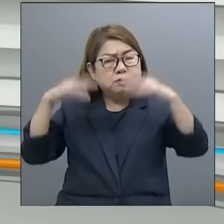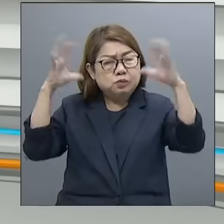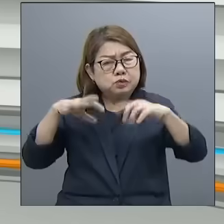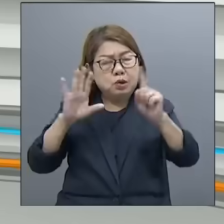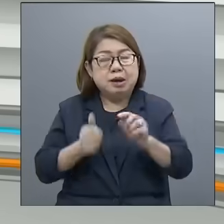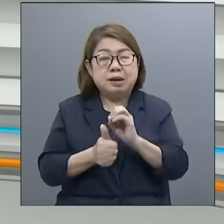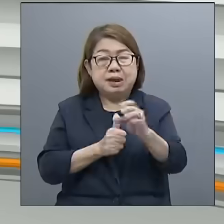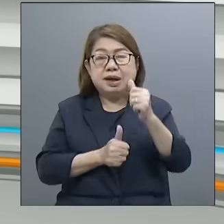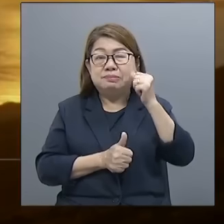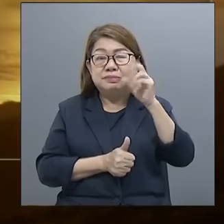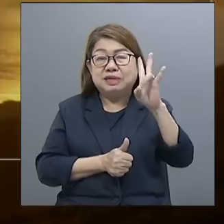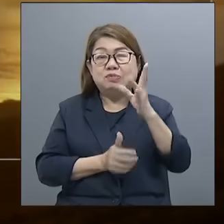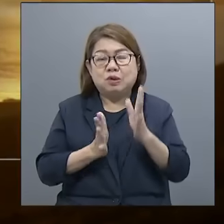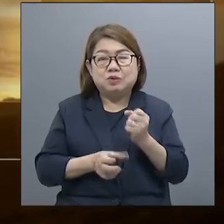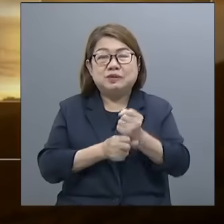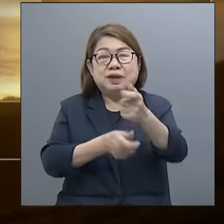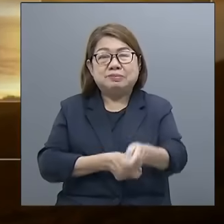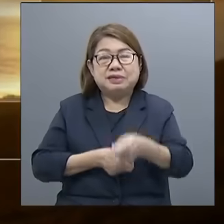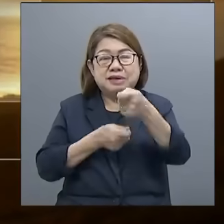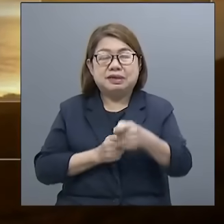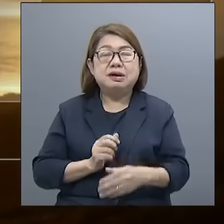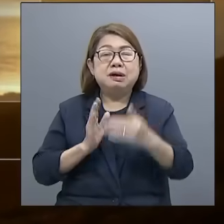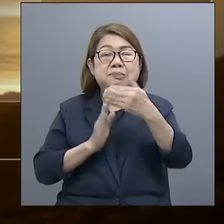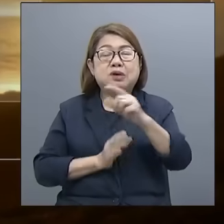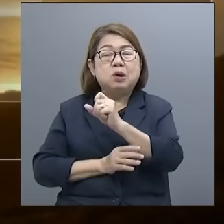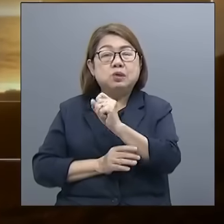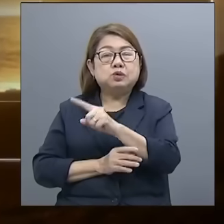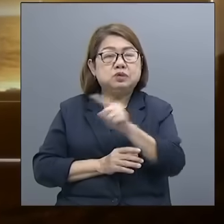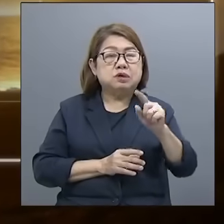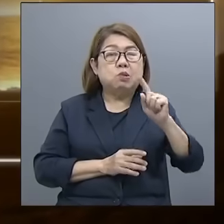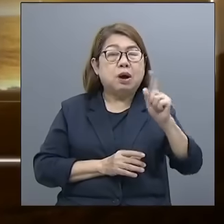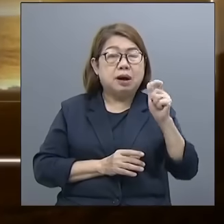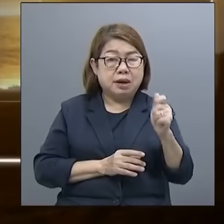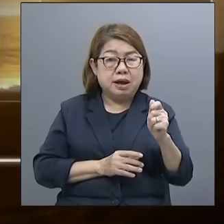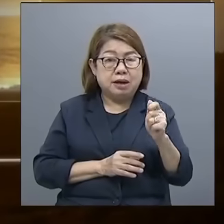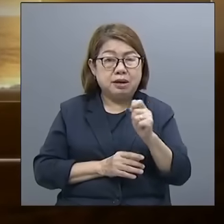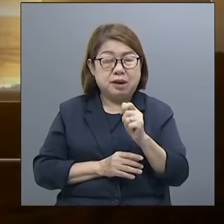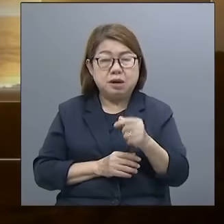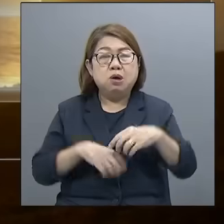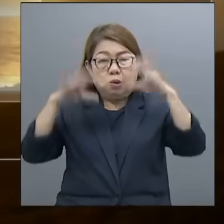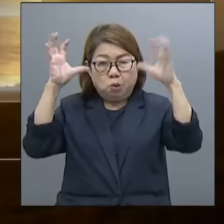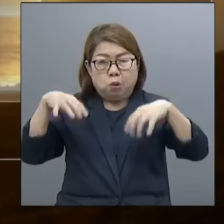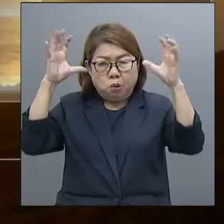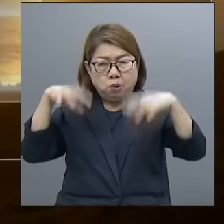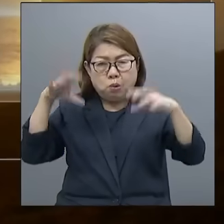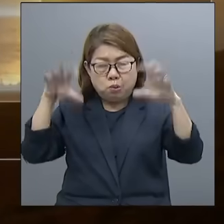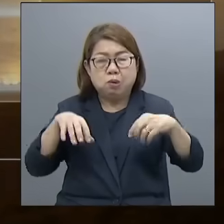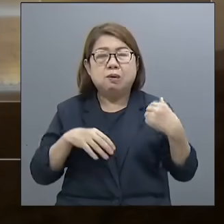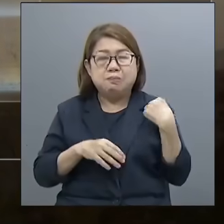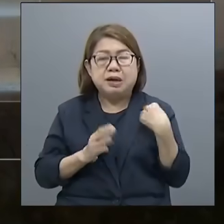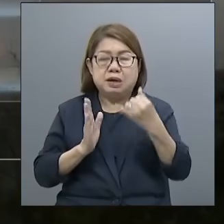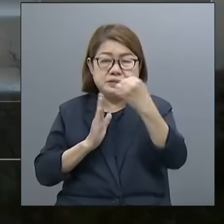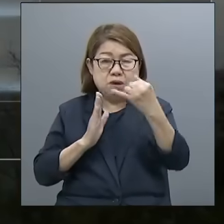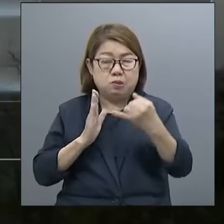ตรกรใน7วันข้างหน้ากันต่อค่ะภาคเหนือในช่วงวันศุกร์ถึงวันอังคารที่จะถึงนี้จะมีฝนเพิ่มมากขึ้นและมีฝนตกหนักถึงหนักมากในบางพื้น